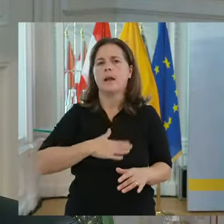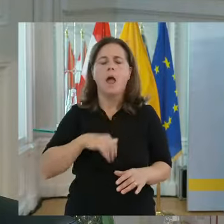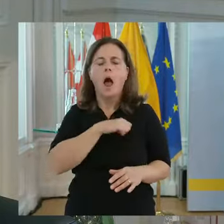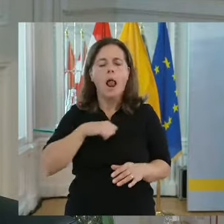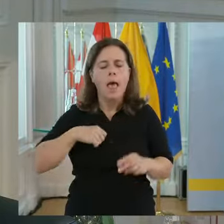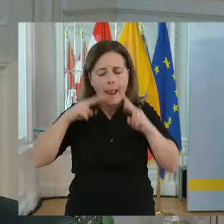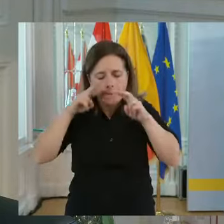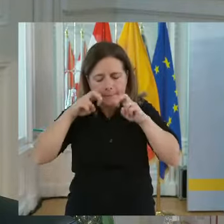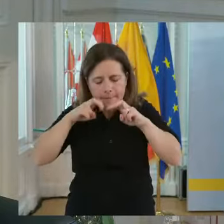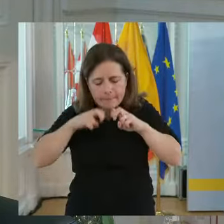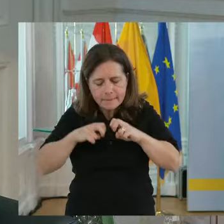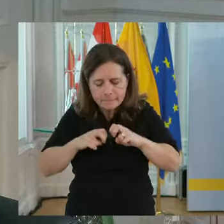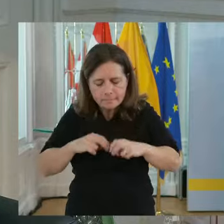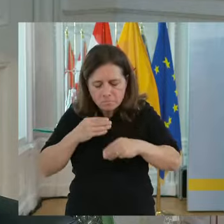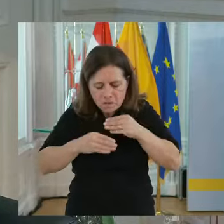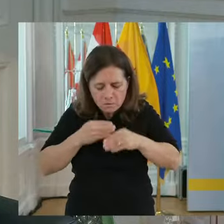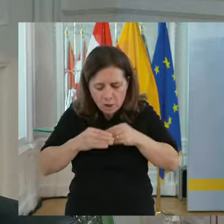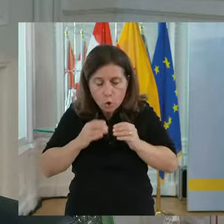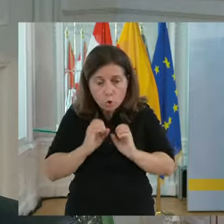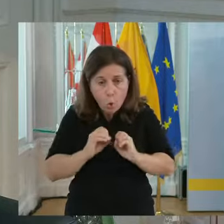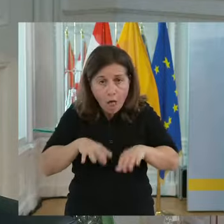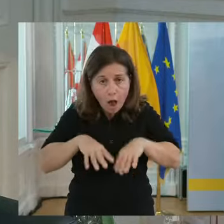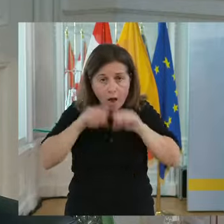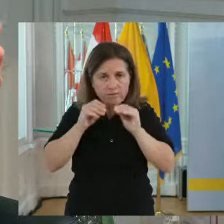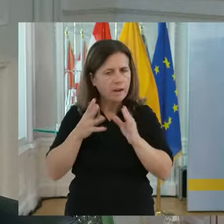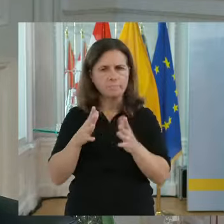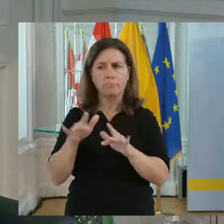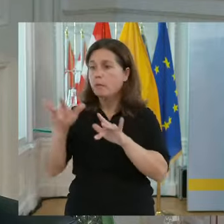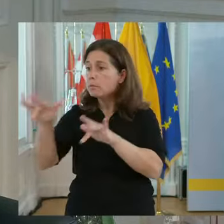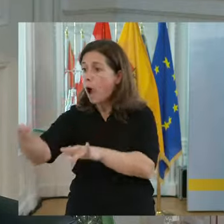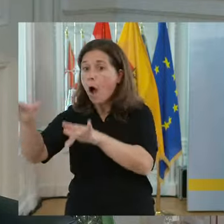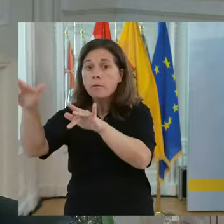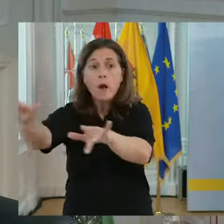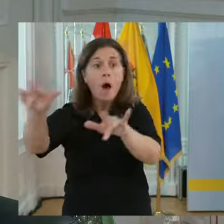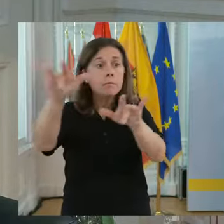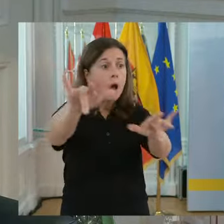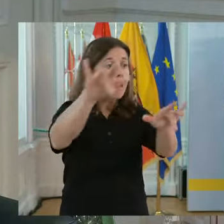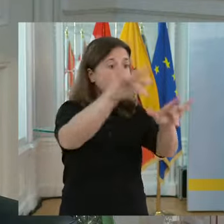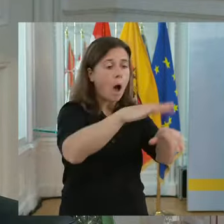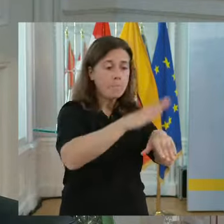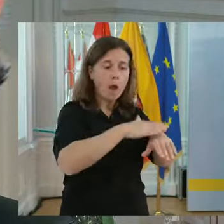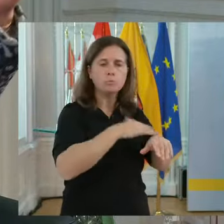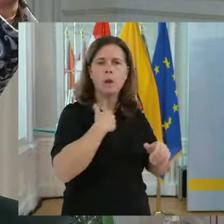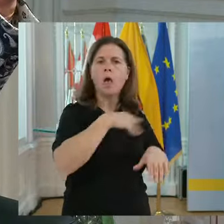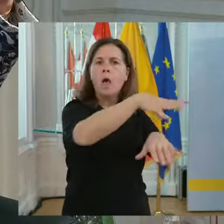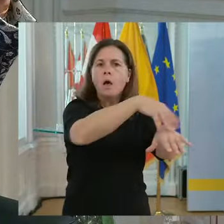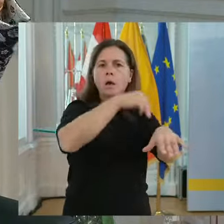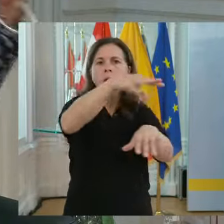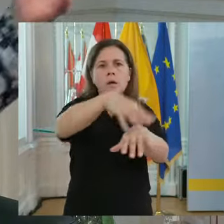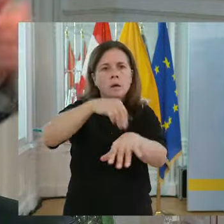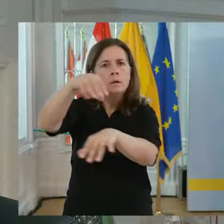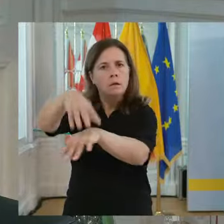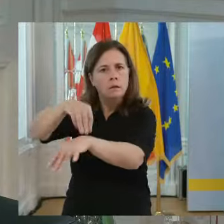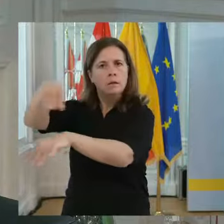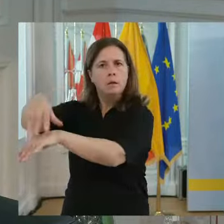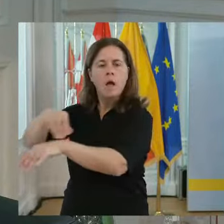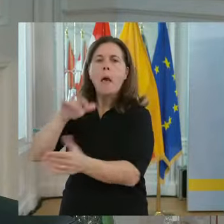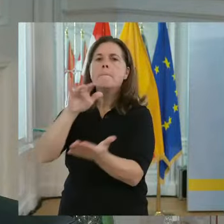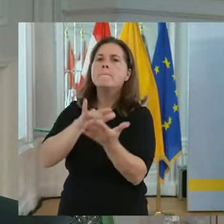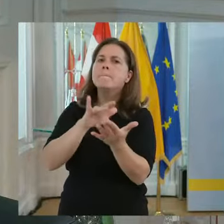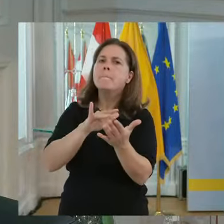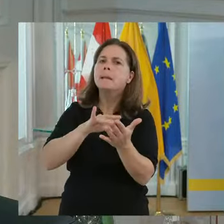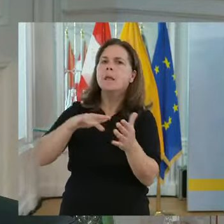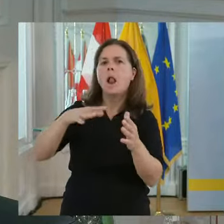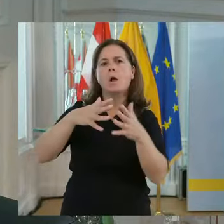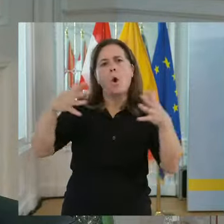zu entwickeln. Warum muss jeder von Null beginnen? Es gibt hervorragende Möglichkeiten, sich anzusehen, wie es ein mittelständisches